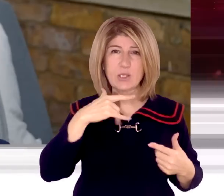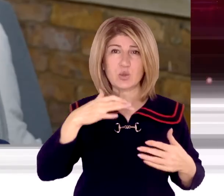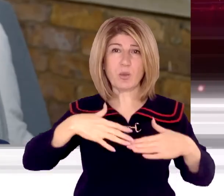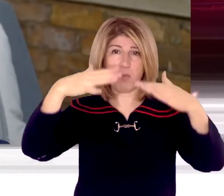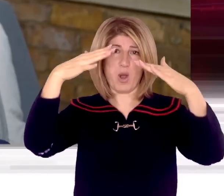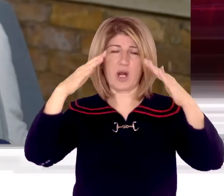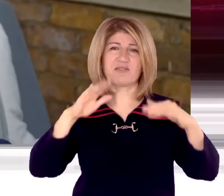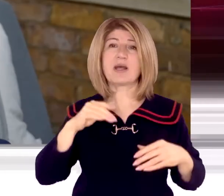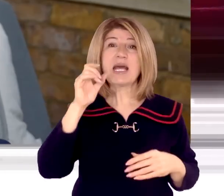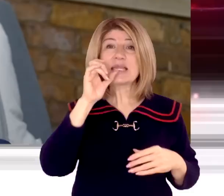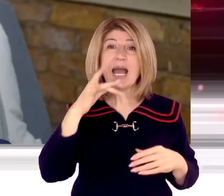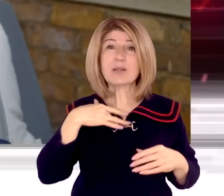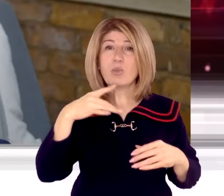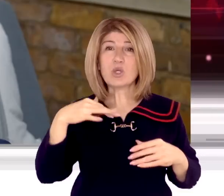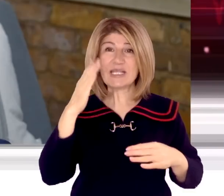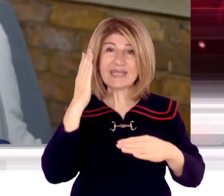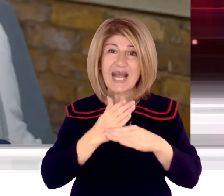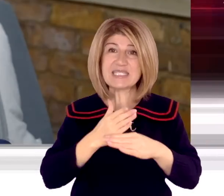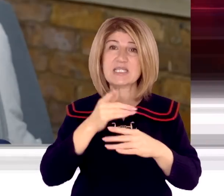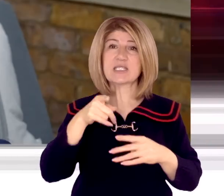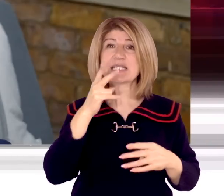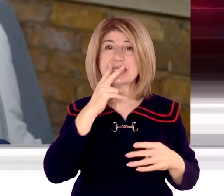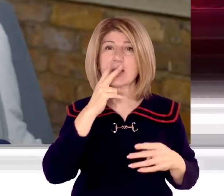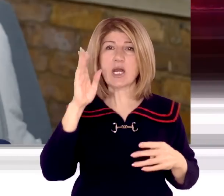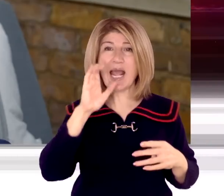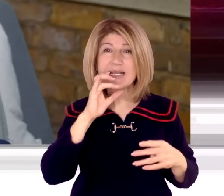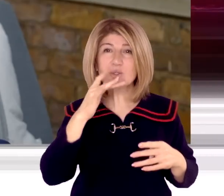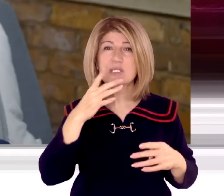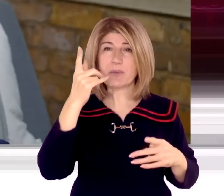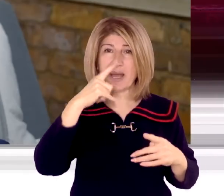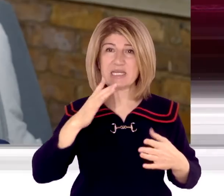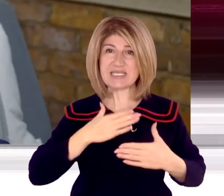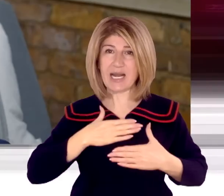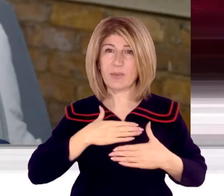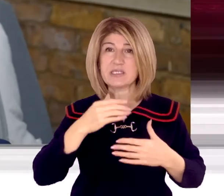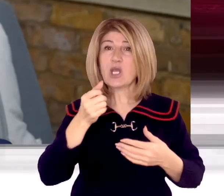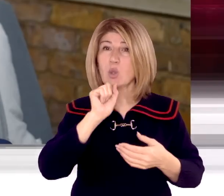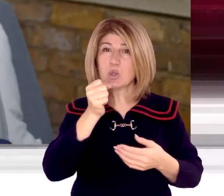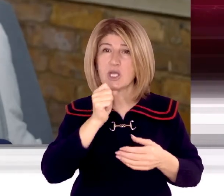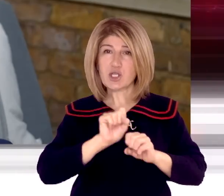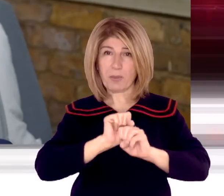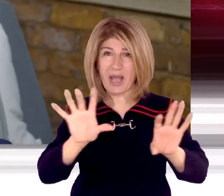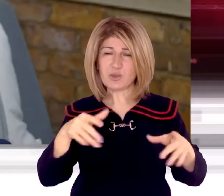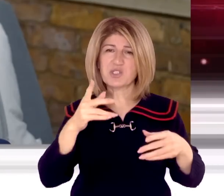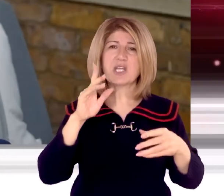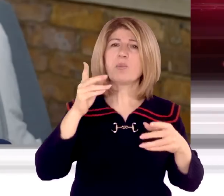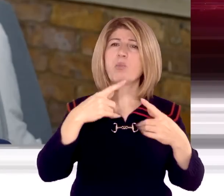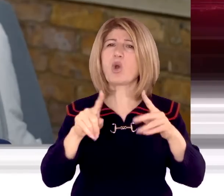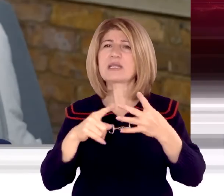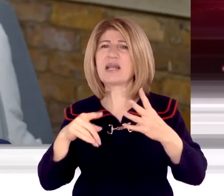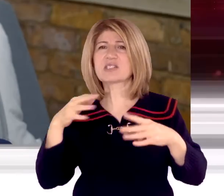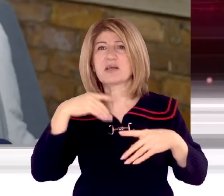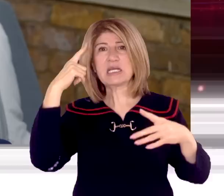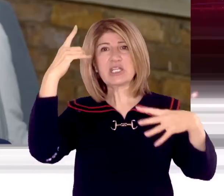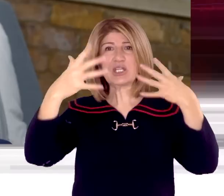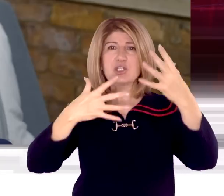اعتیاد به نیکوتین تو نوجوانها رو بالا برده. در مورد تأثیرات این سیگارهای الکترونیکی روی سلامتی هم گزارش‌هایی که منتشر